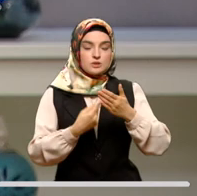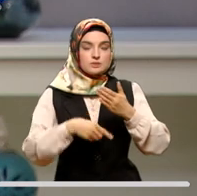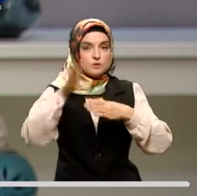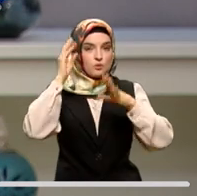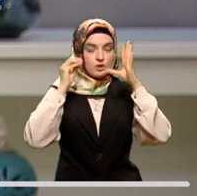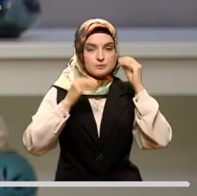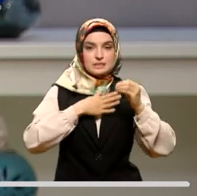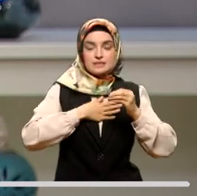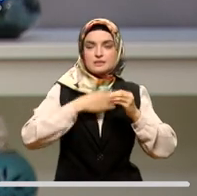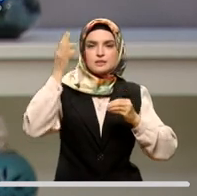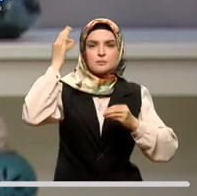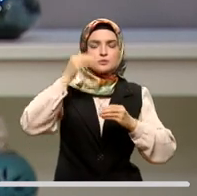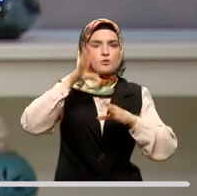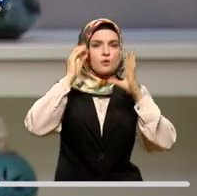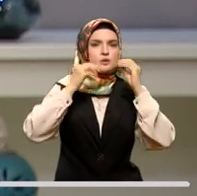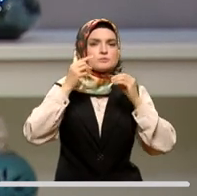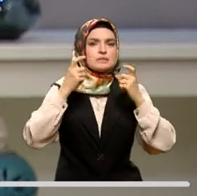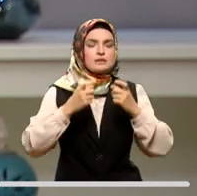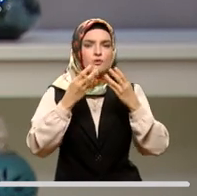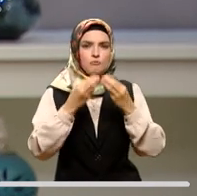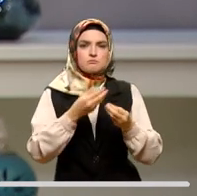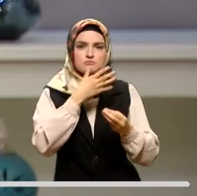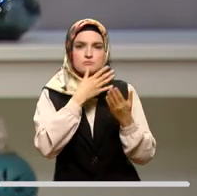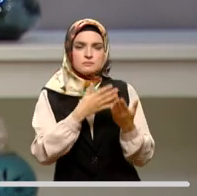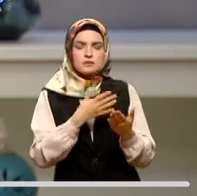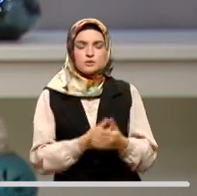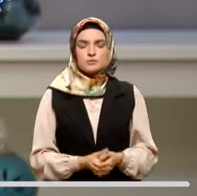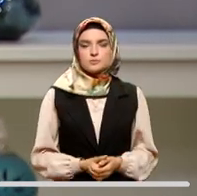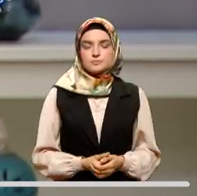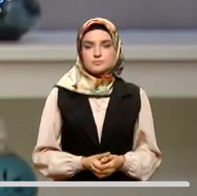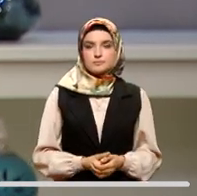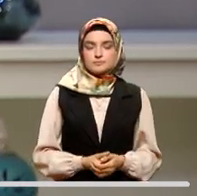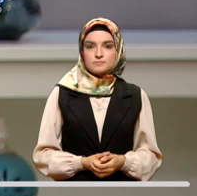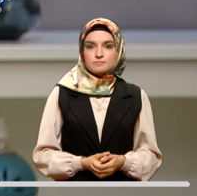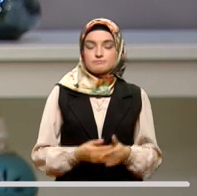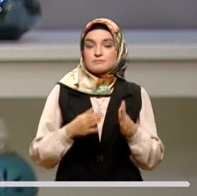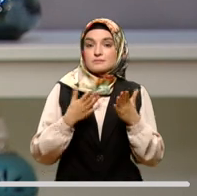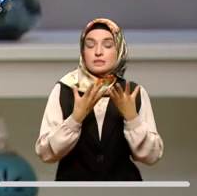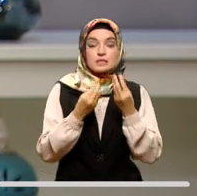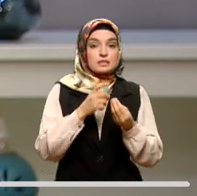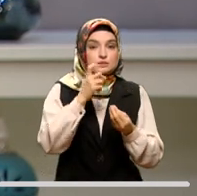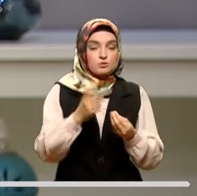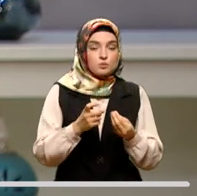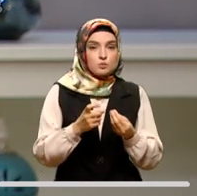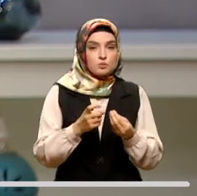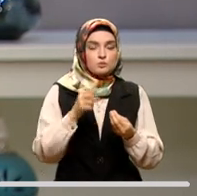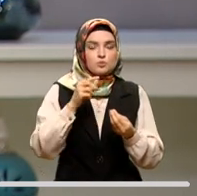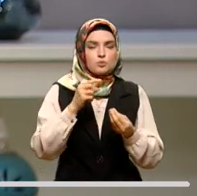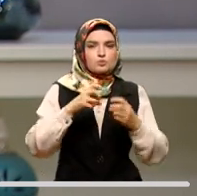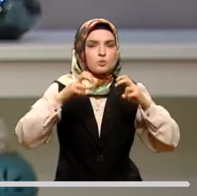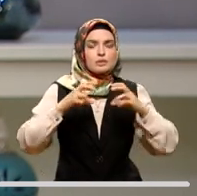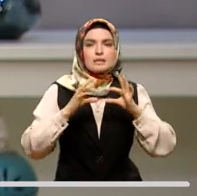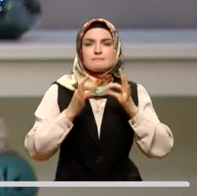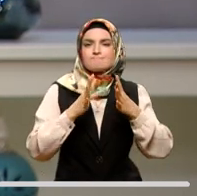dini bilgi öğrendiğimiz yerler olarak biliyoruz. Mutlaka dini bilgi ana başlığımız ama nasıl şekilleniyor? Altta biraz daha müfredat neler